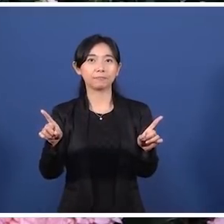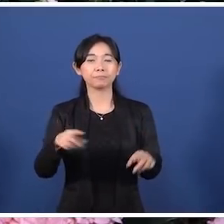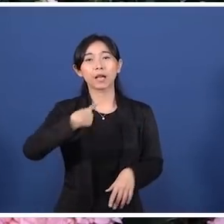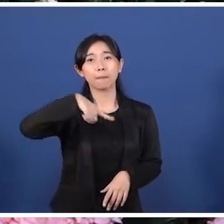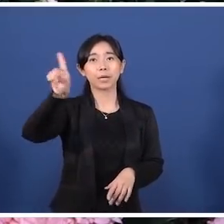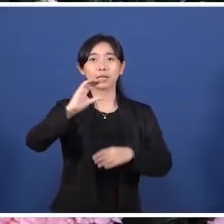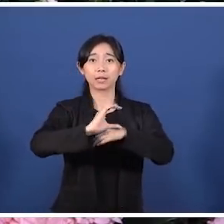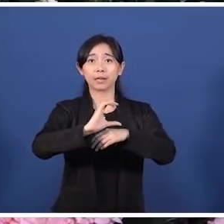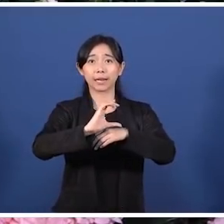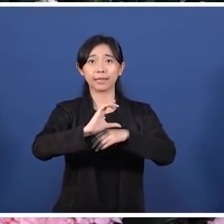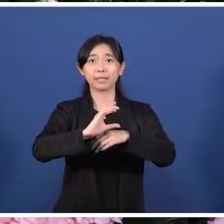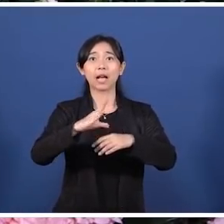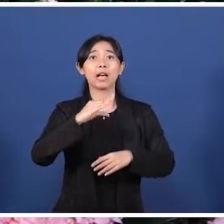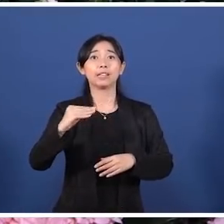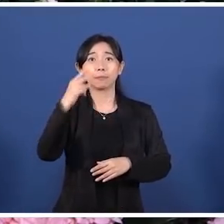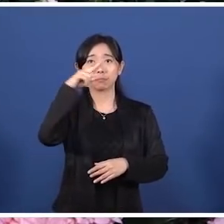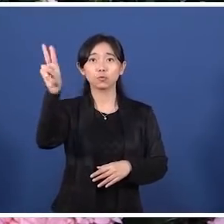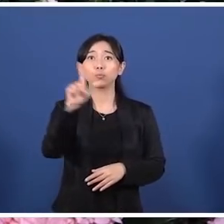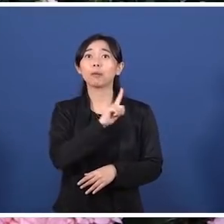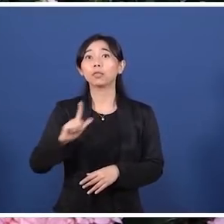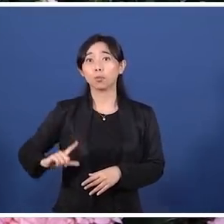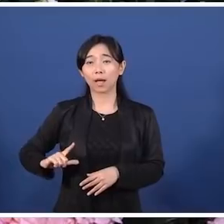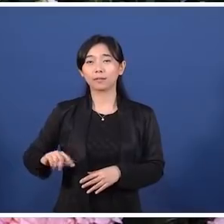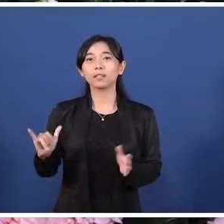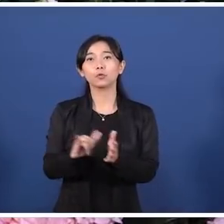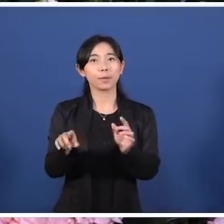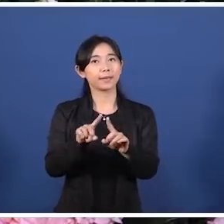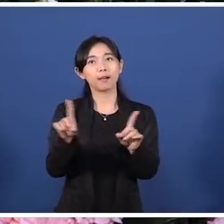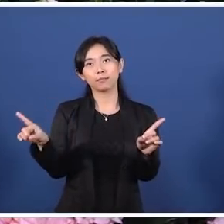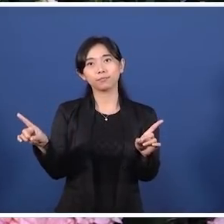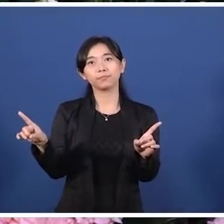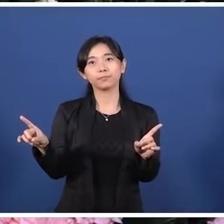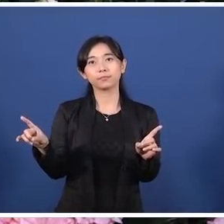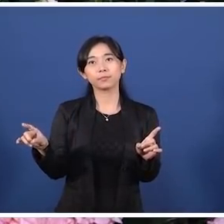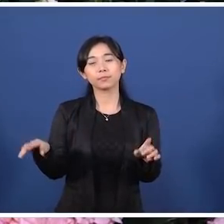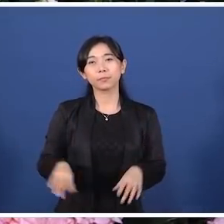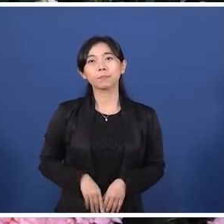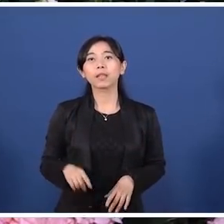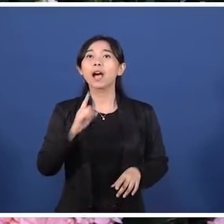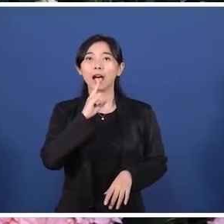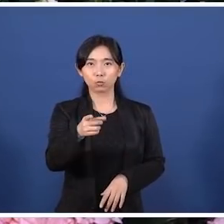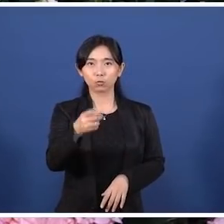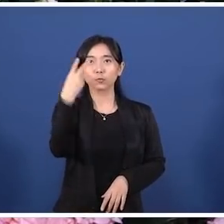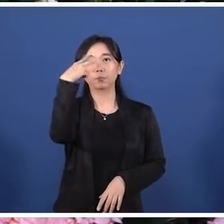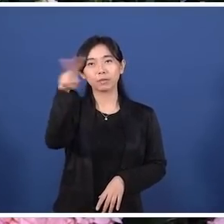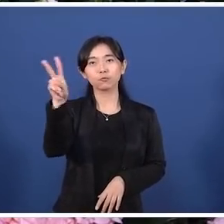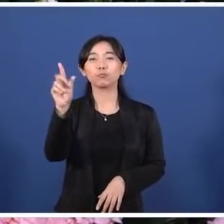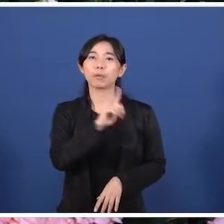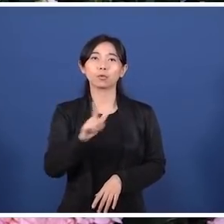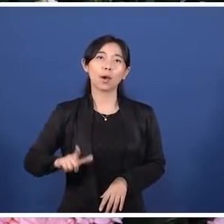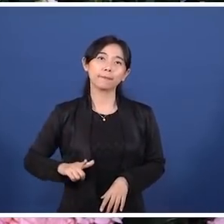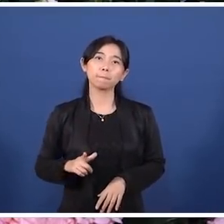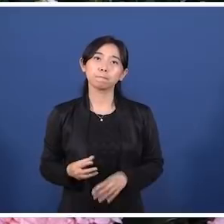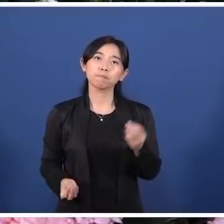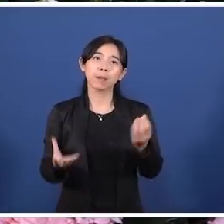Saudara-saudara, ini adalah sebuah penggambaran tentang apa yang baru saja kita coba renungkan bersama-sama. Banyak orang pergi ke